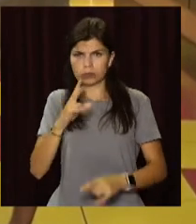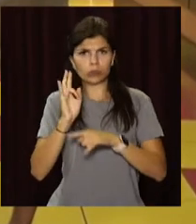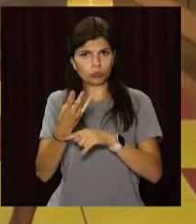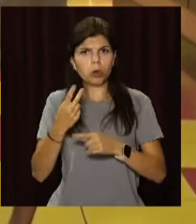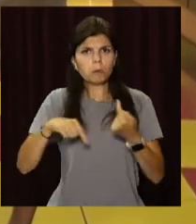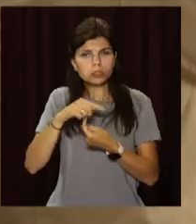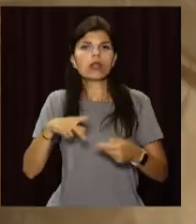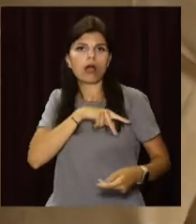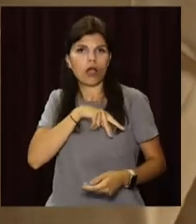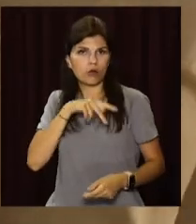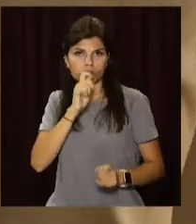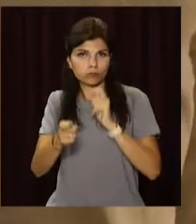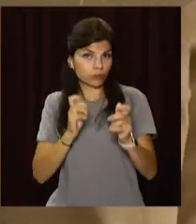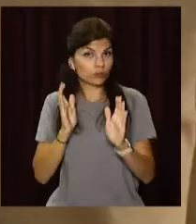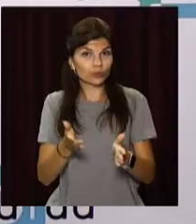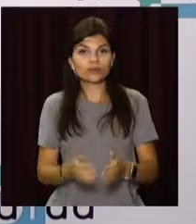відзначать нагородами.